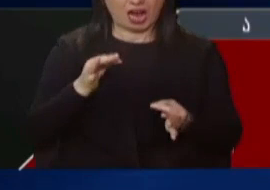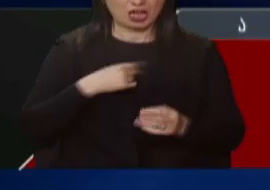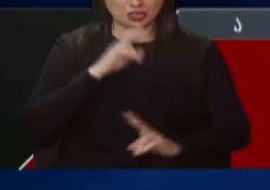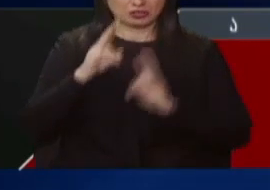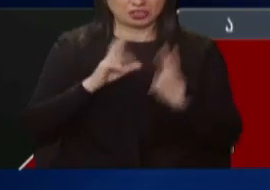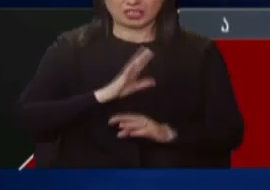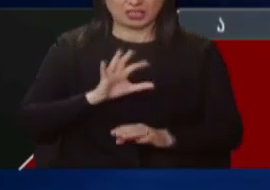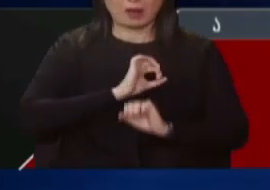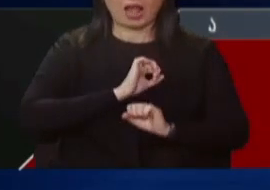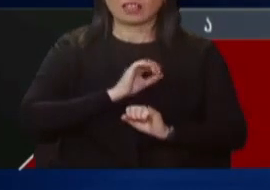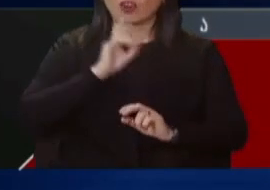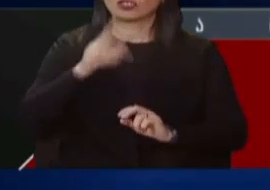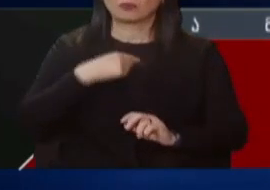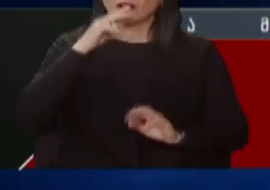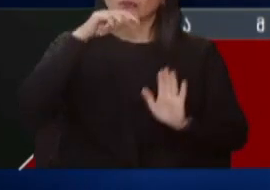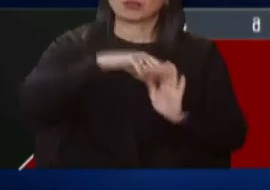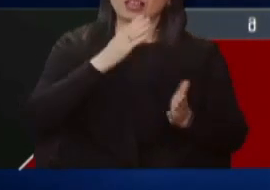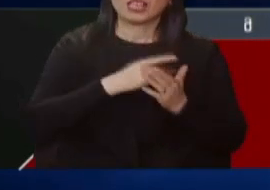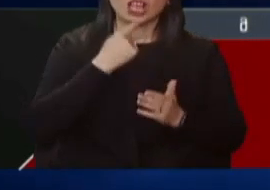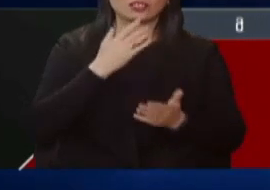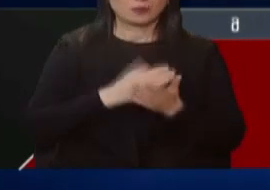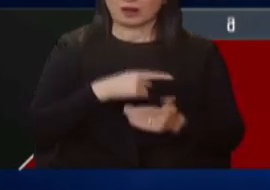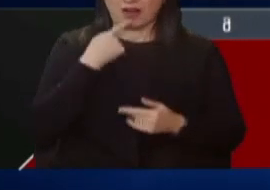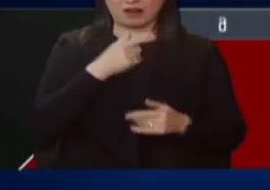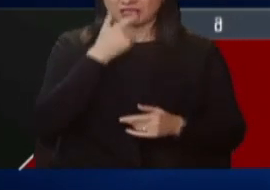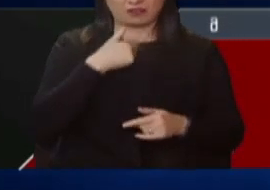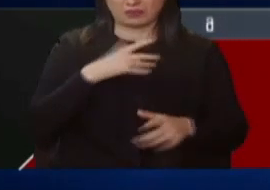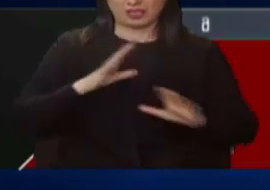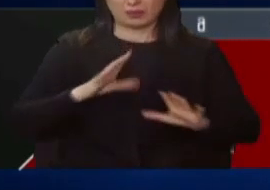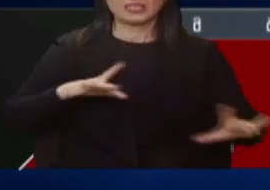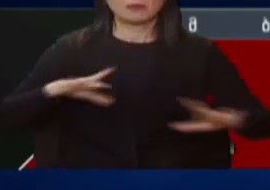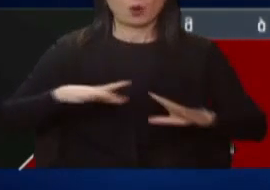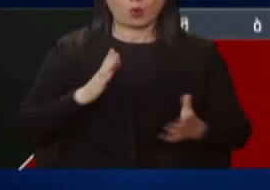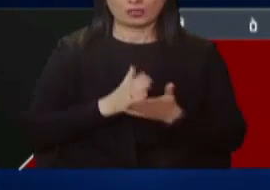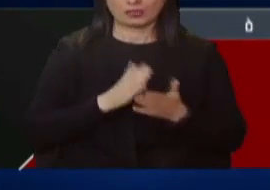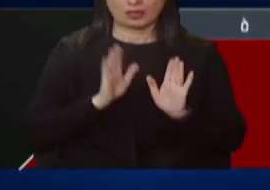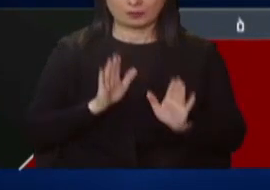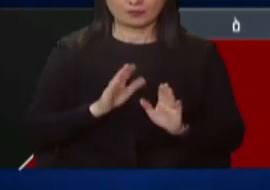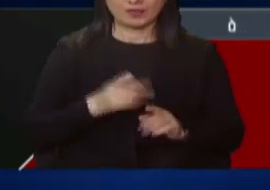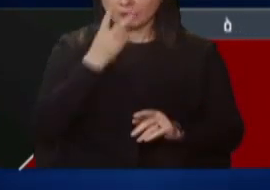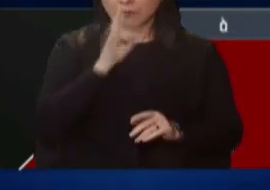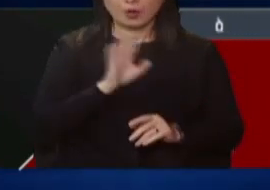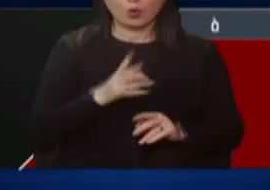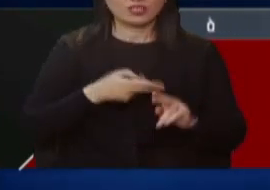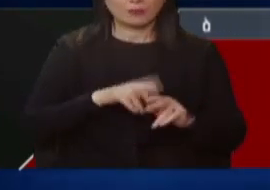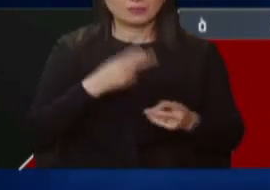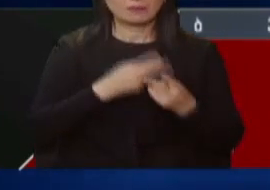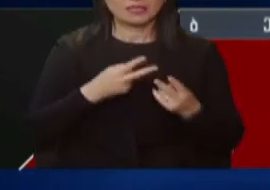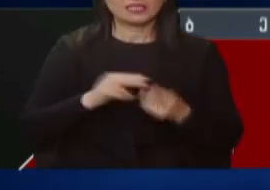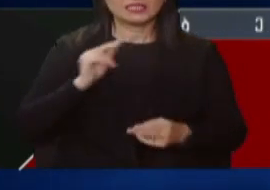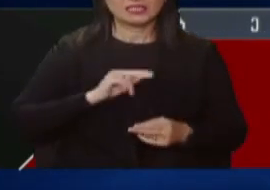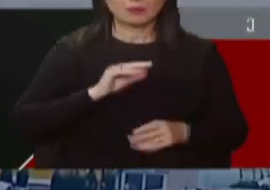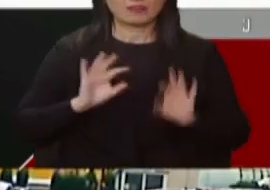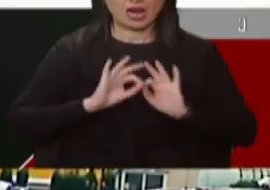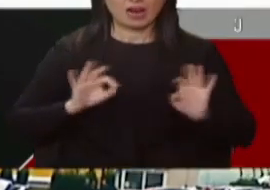არცერთი ადვოკატისთვის არ უთქვამს, რომ ეჭვი ჰქონდა მოწამლაზე და ამ თემაზე სპეკულაციებს უწოდა უადგილო. ამის მიუხედავად, როგორც პენიტენციური